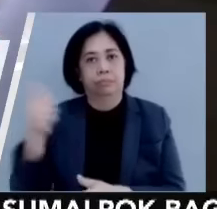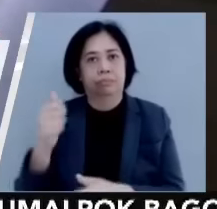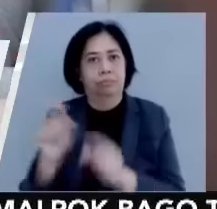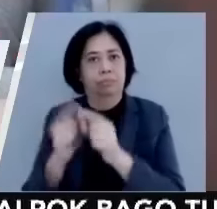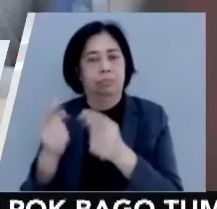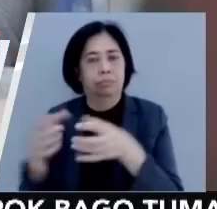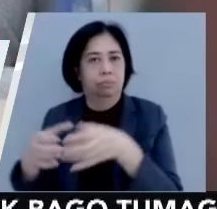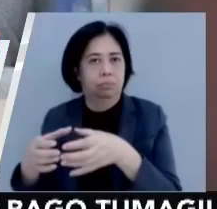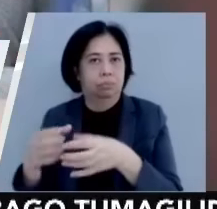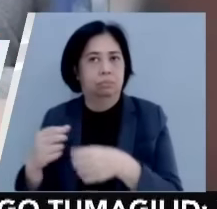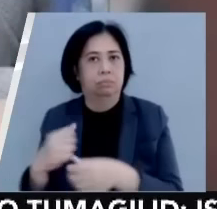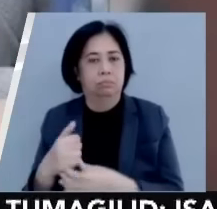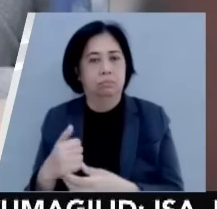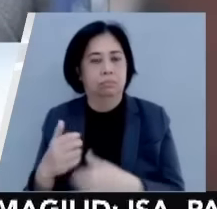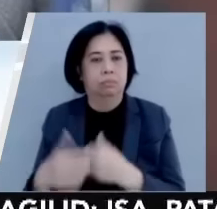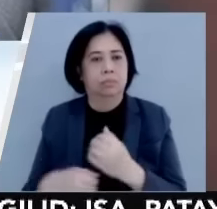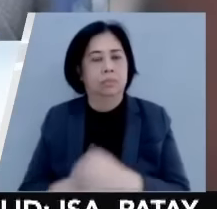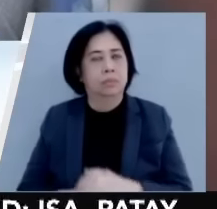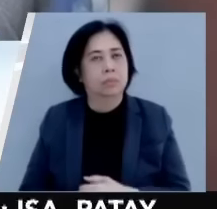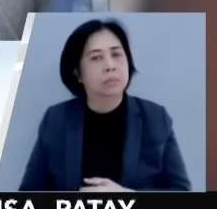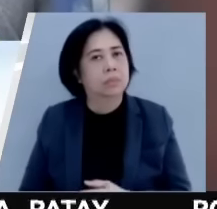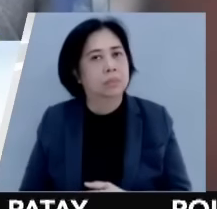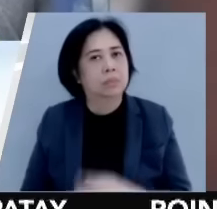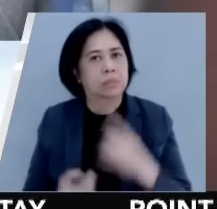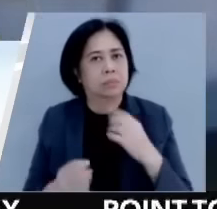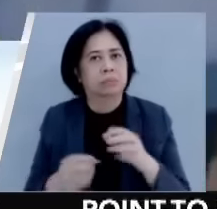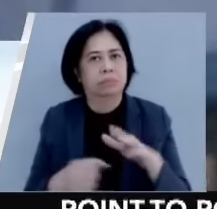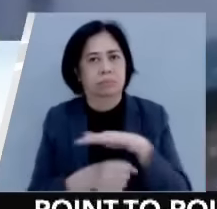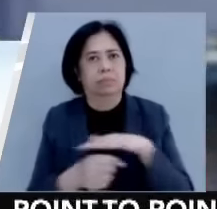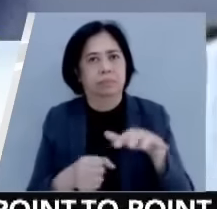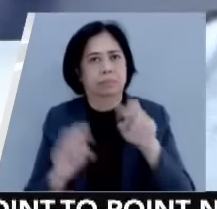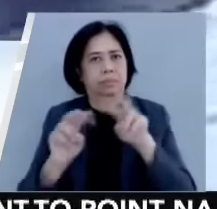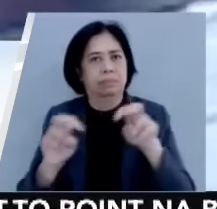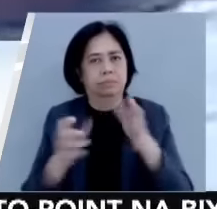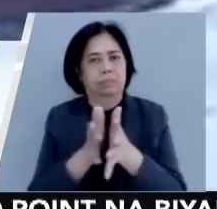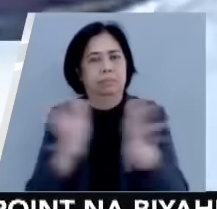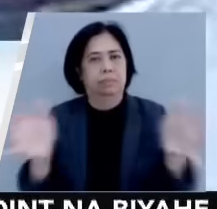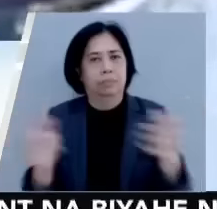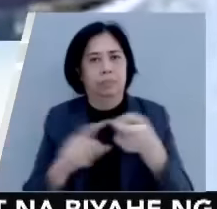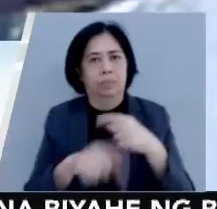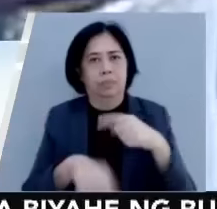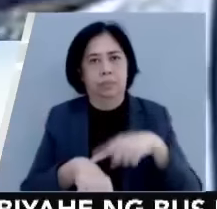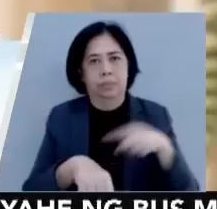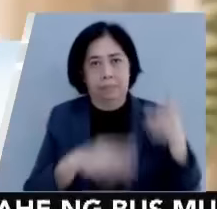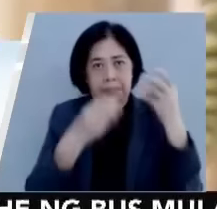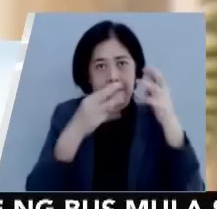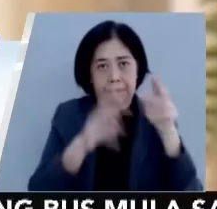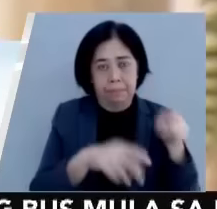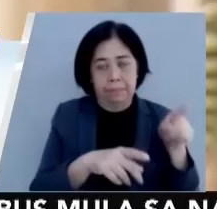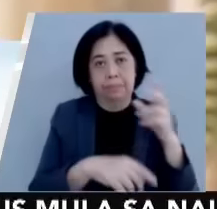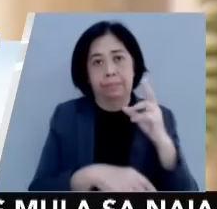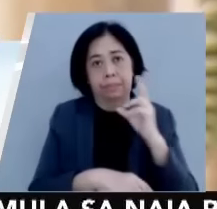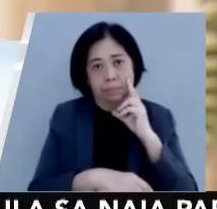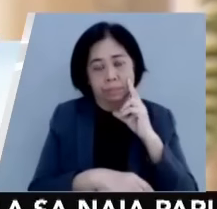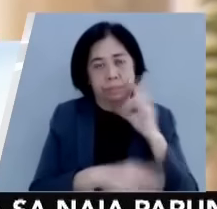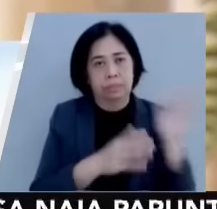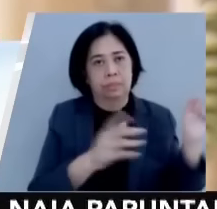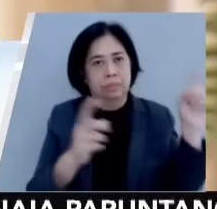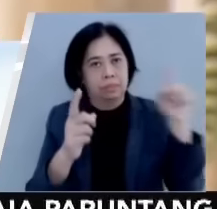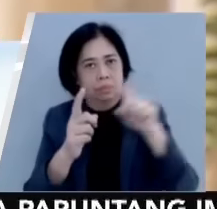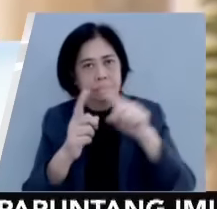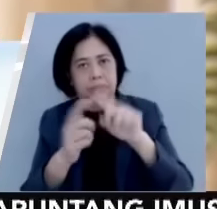progress. Malawak anyang sakop ng investigasyon mula sa panahong mayor pa ng Davao si Duterte hanggang sa maging